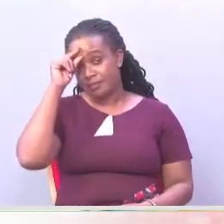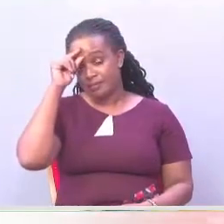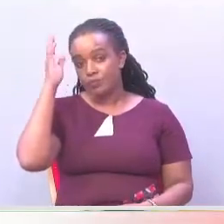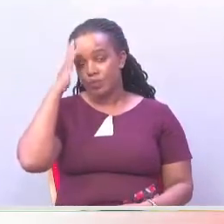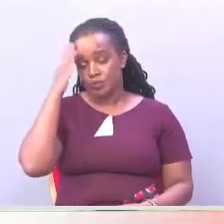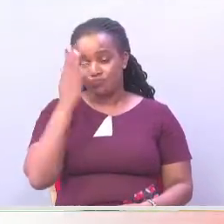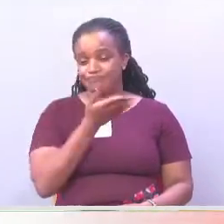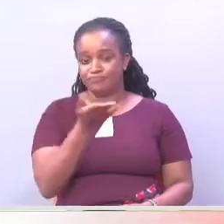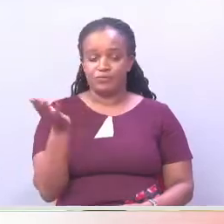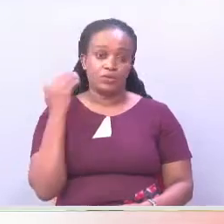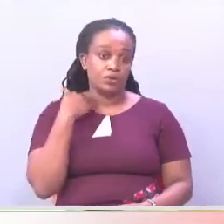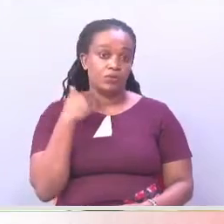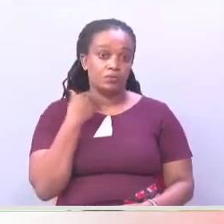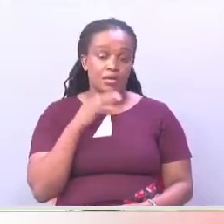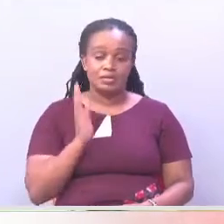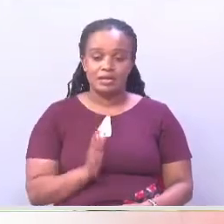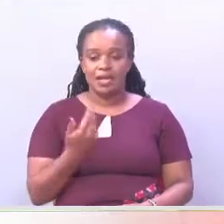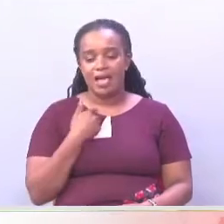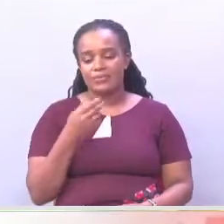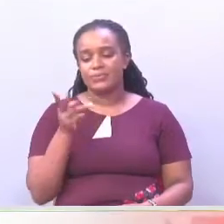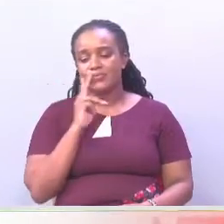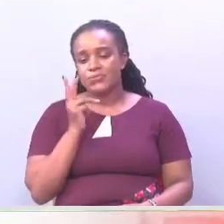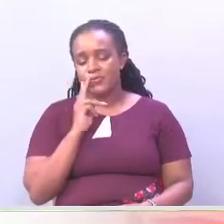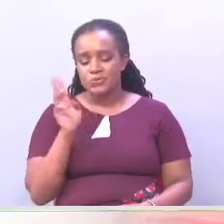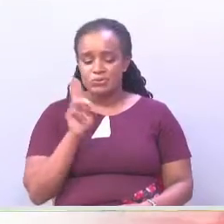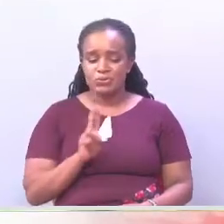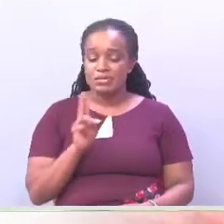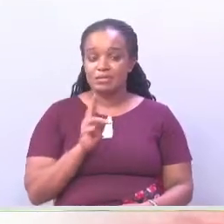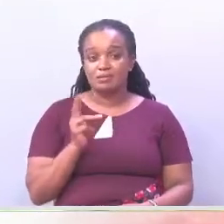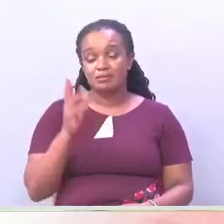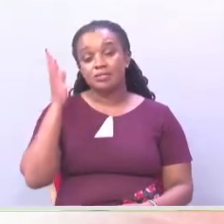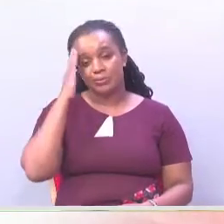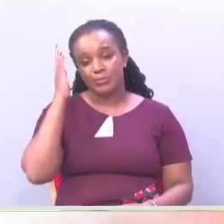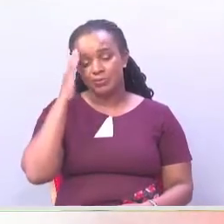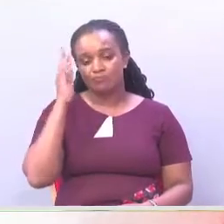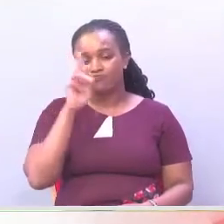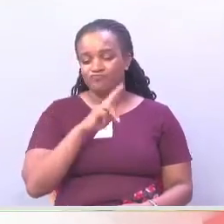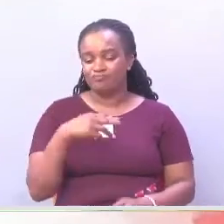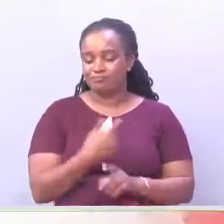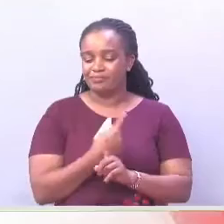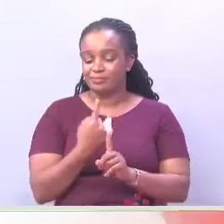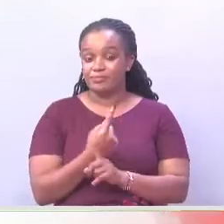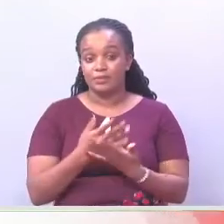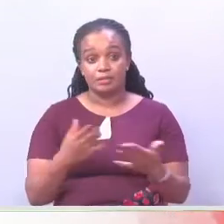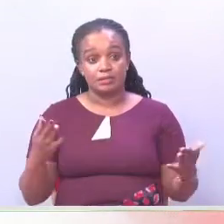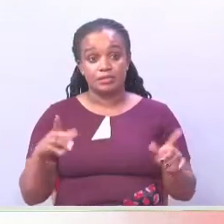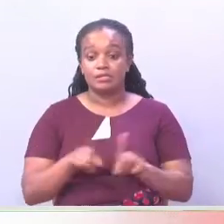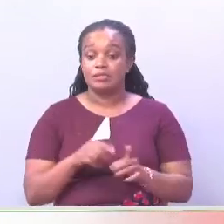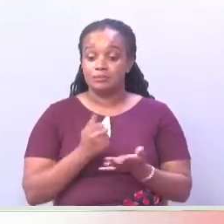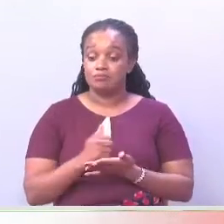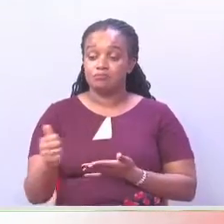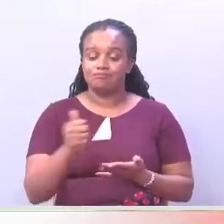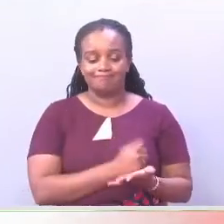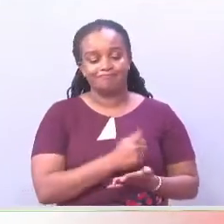ni wahalifu, wako na silaha, ni wahalifu, wamezoea ile mahali na tunaendelea tuna kudeploy polisi wetu,